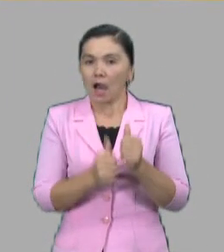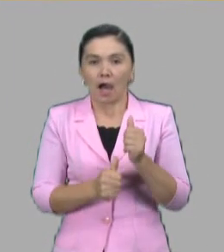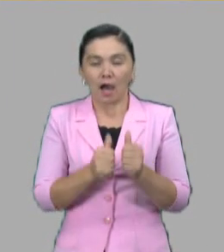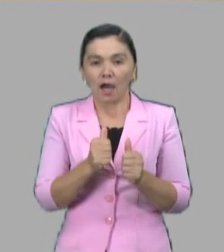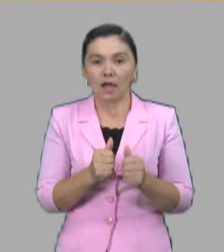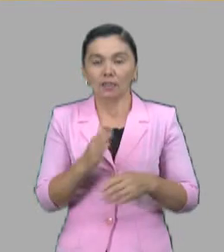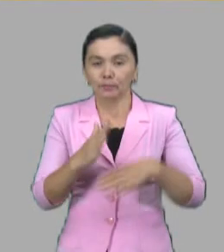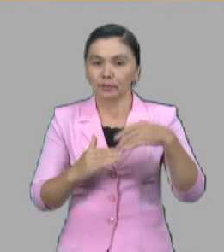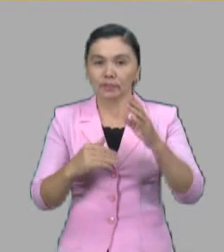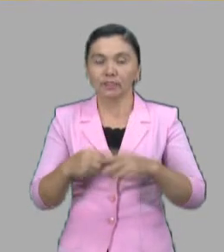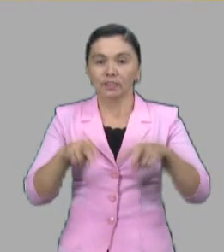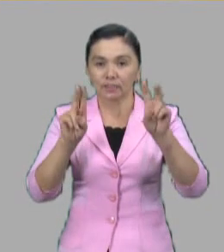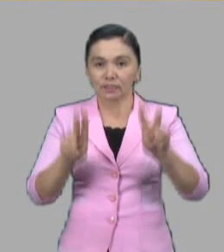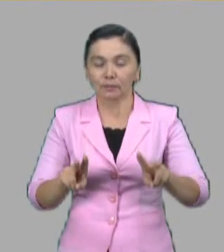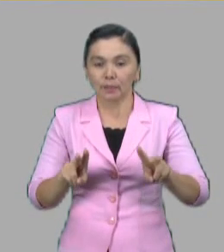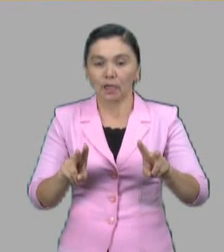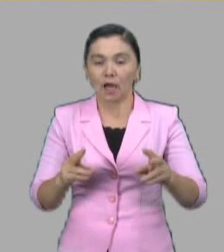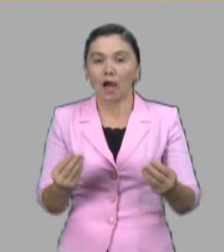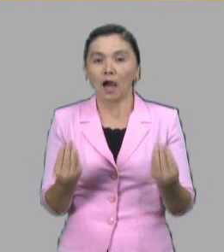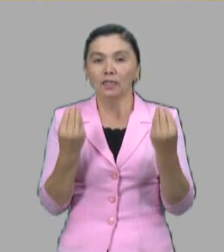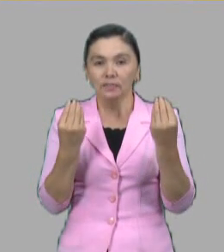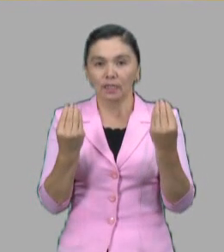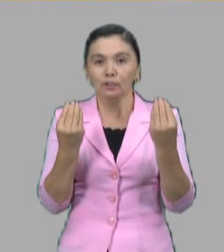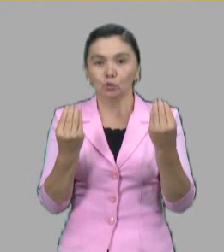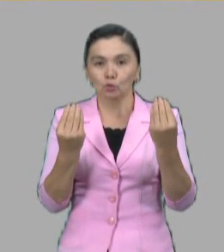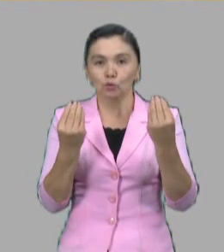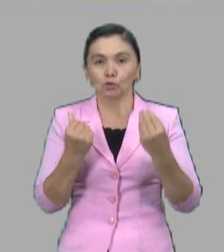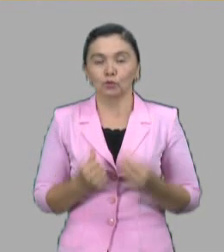кесип ардактуу.